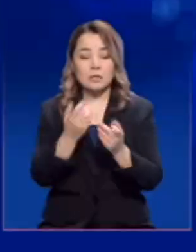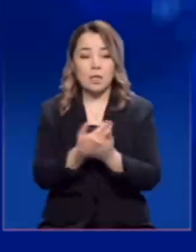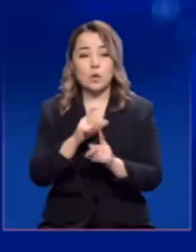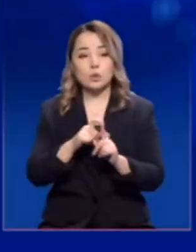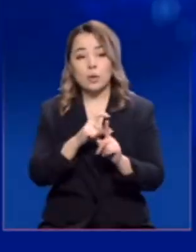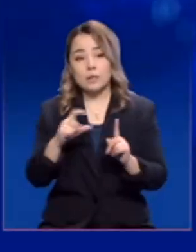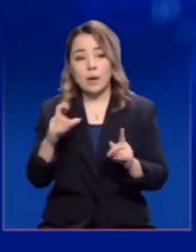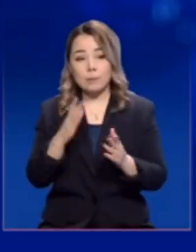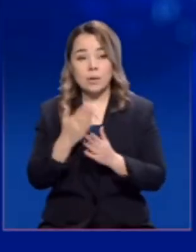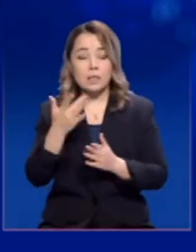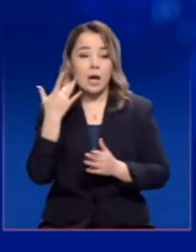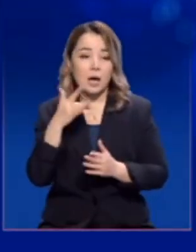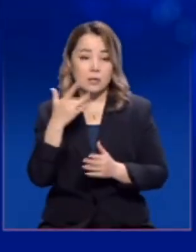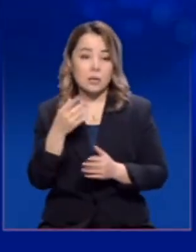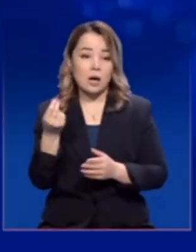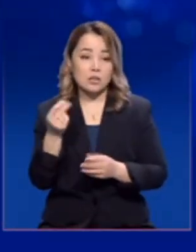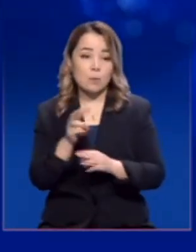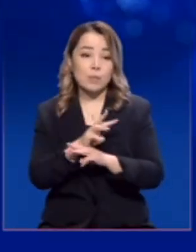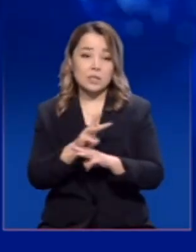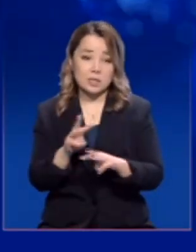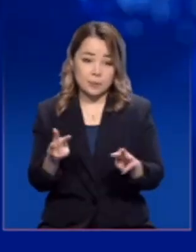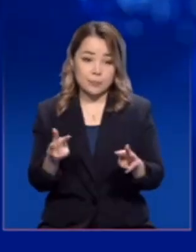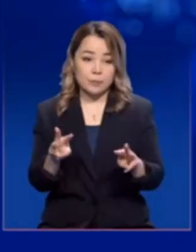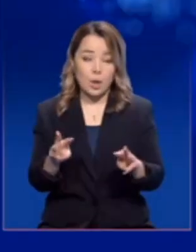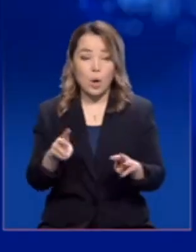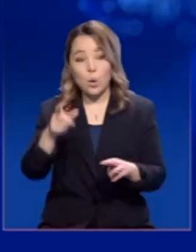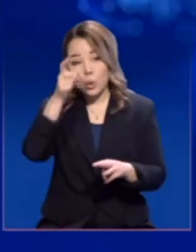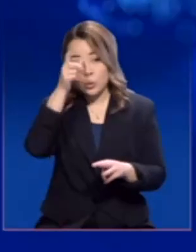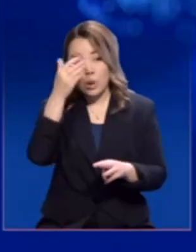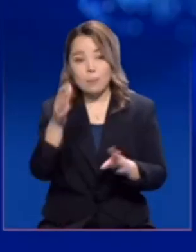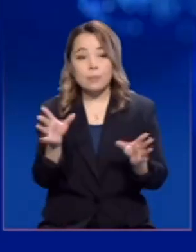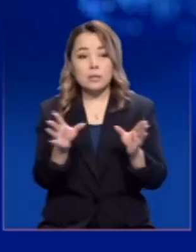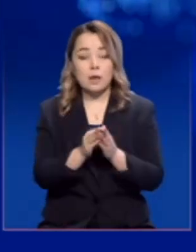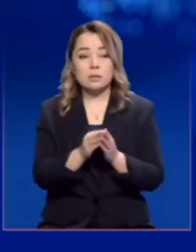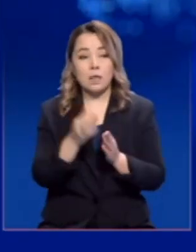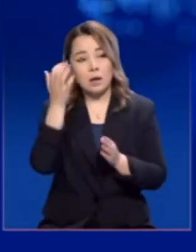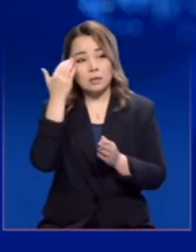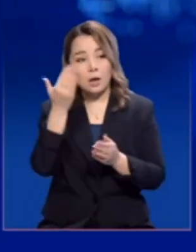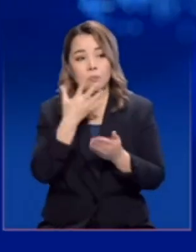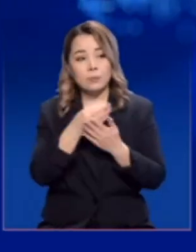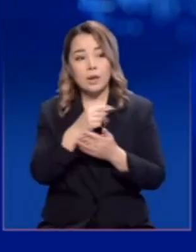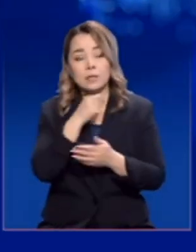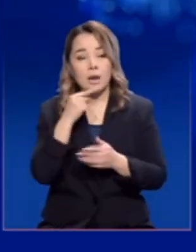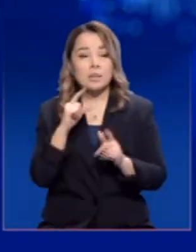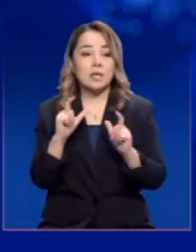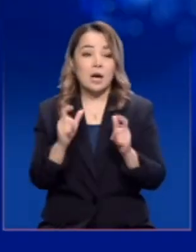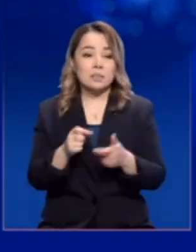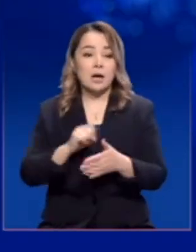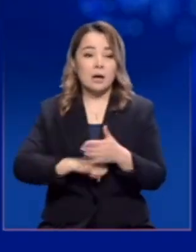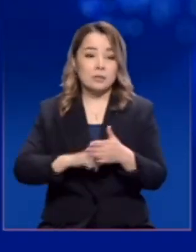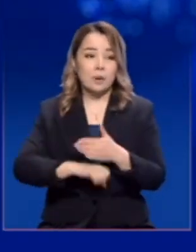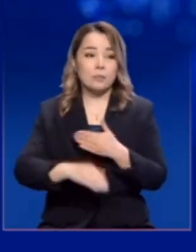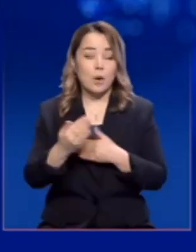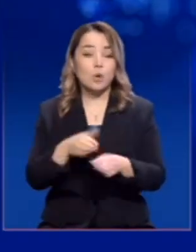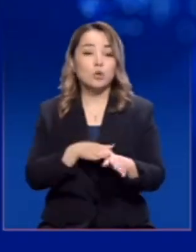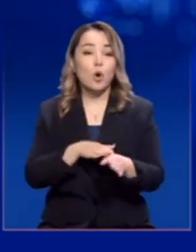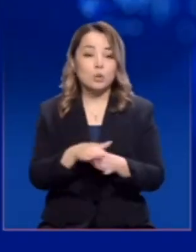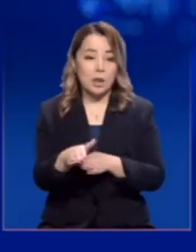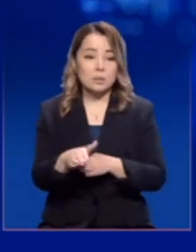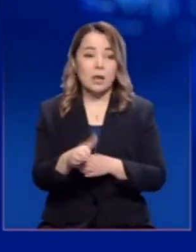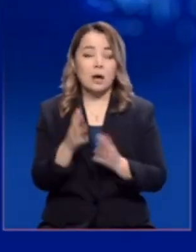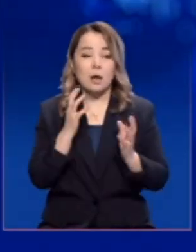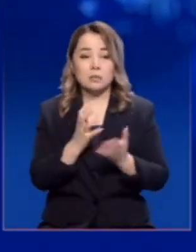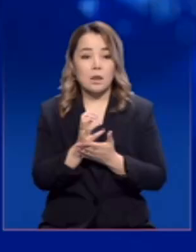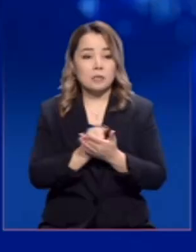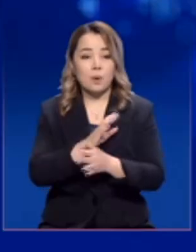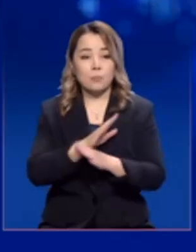мақалаға сүйенсек, Америка қаржы министрінің Түркия мен Біріккен Араб Әмірліктері Ресейге салынған санкцияларды толық қанды сақтамай